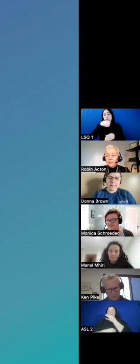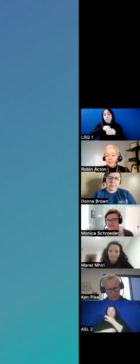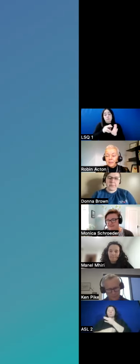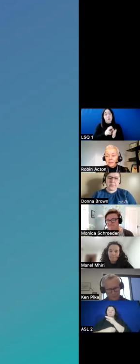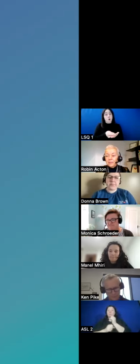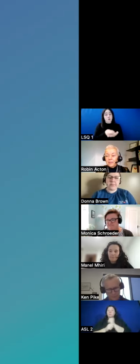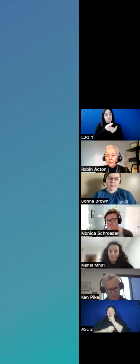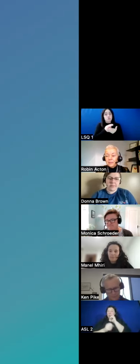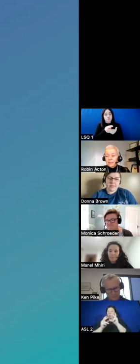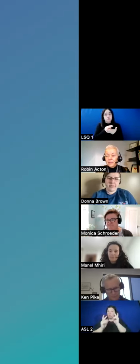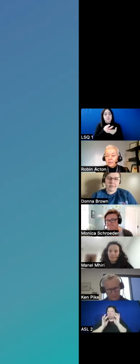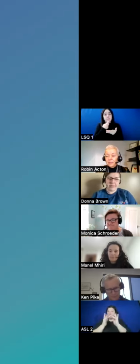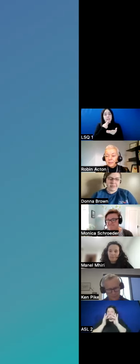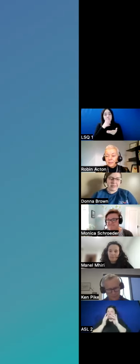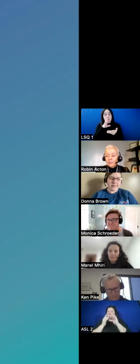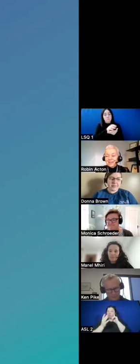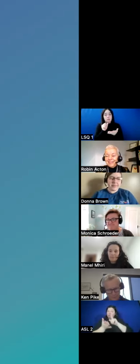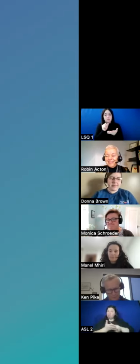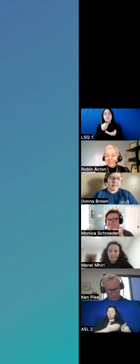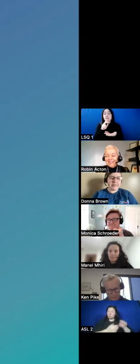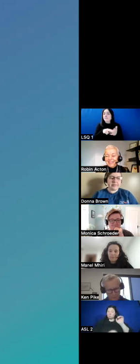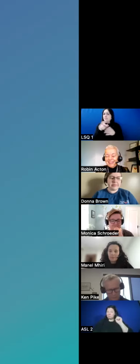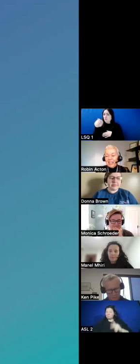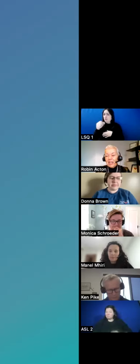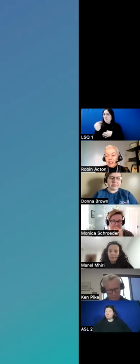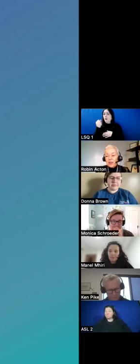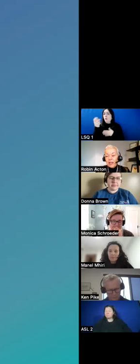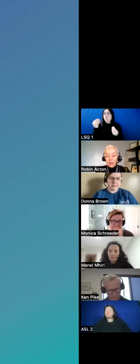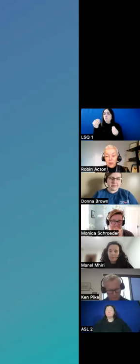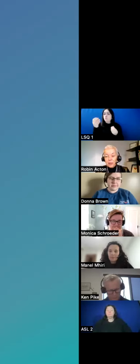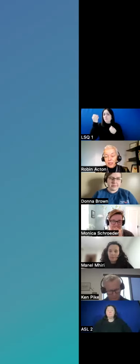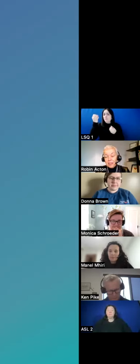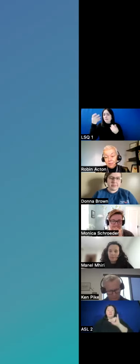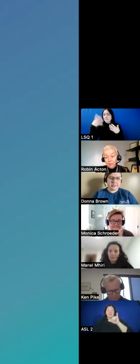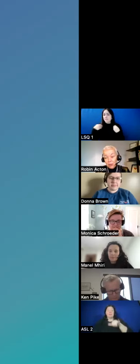pourront utiliser. Donc oui, allez sur les sites web.